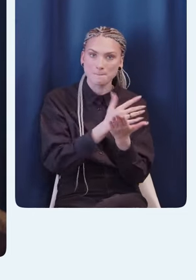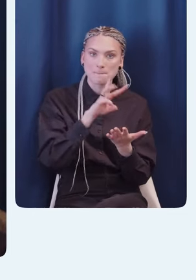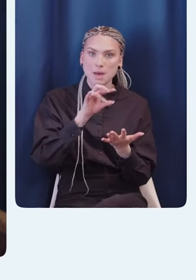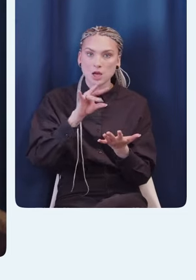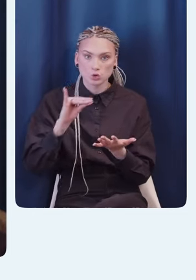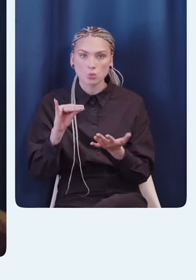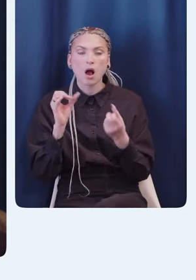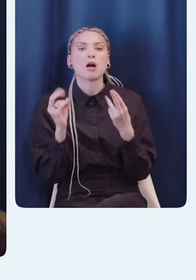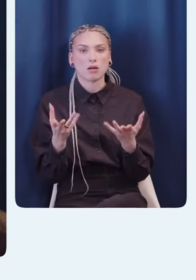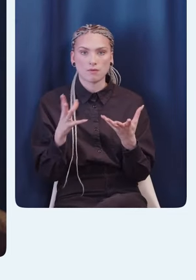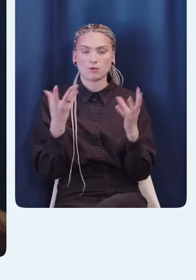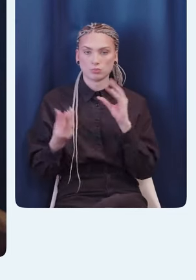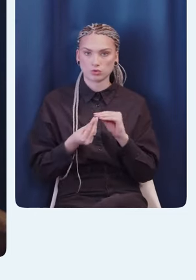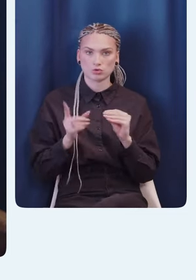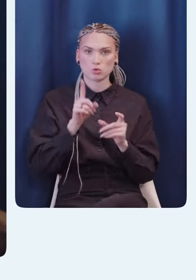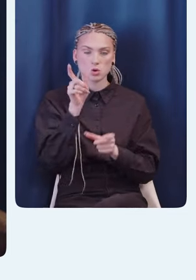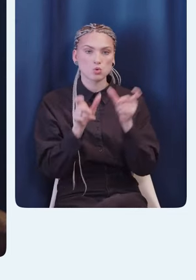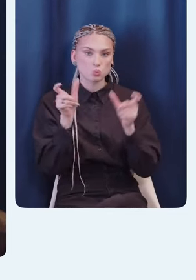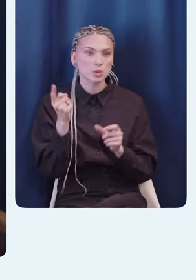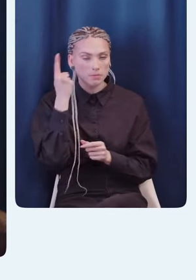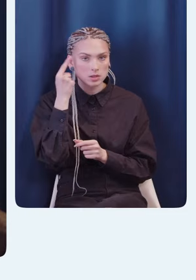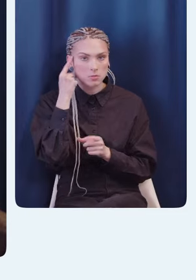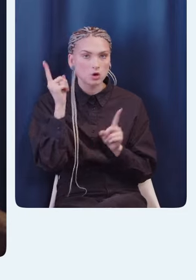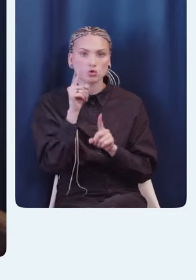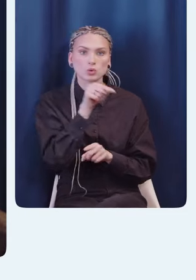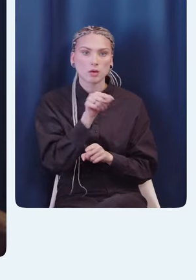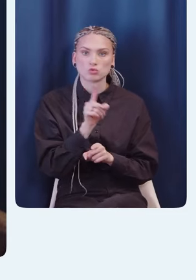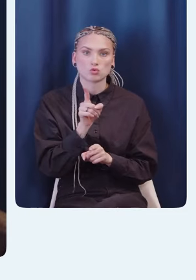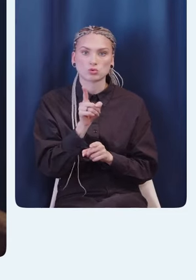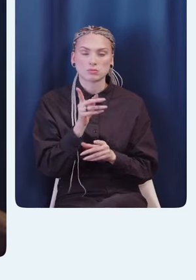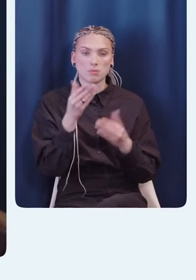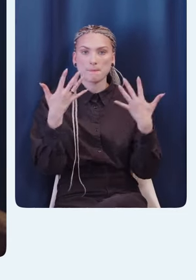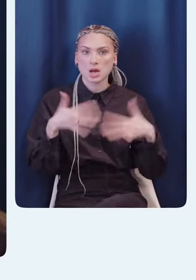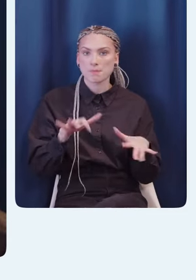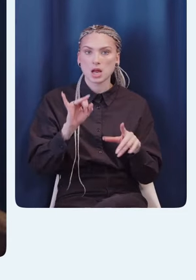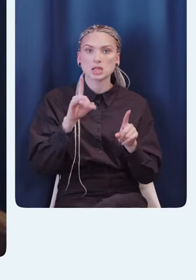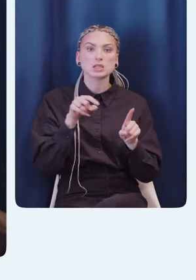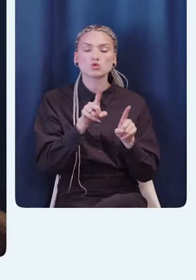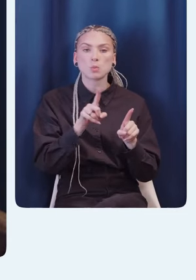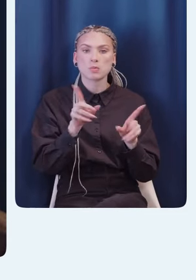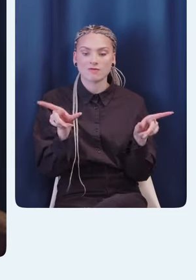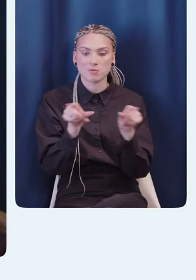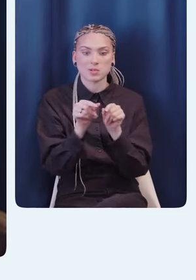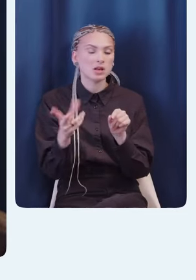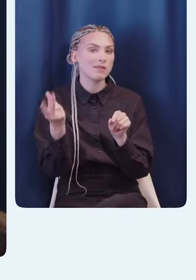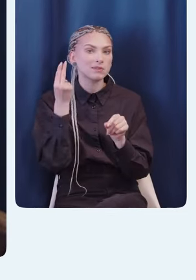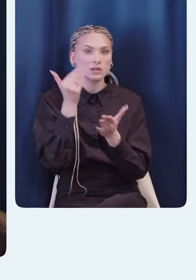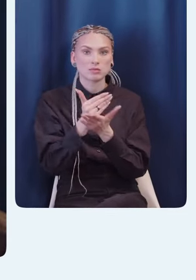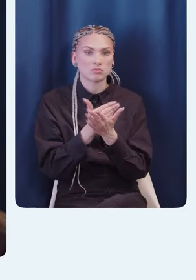этот момент регулируется, чтобы люди понимали, что там что-то пропадает из-за того, что оно не поддерживается скринридером.